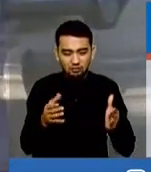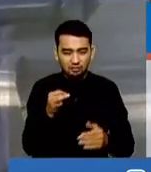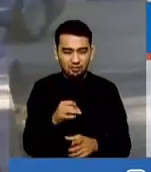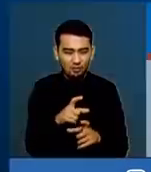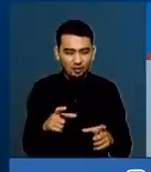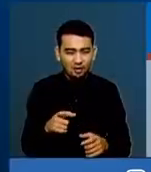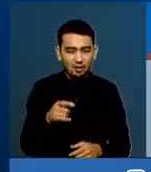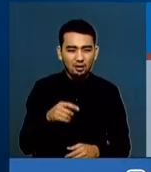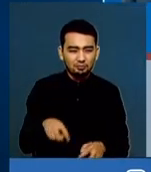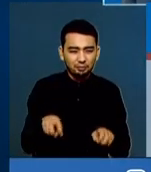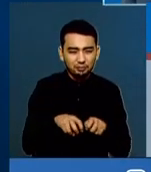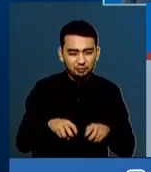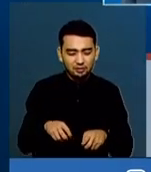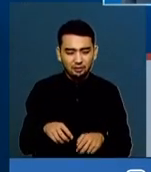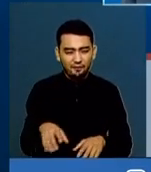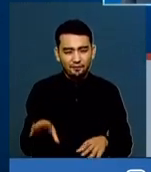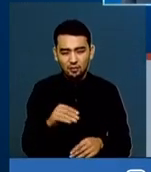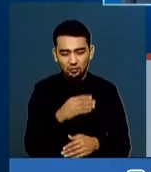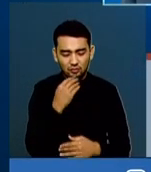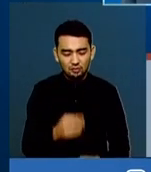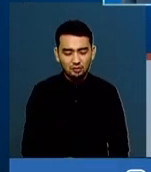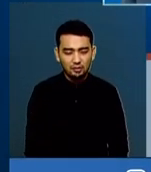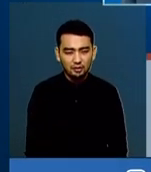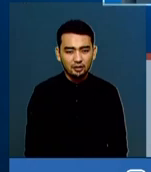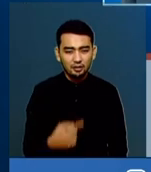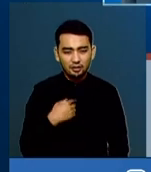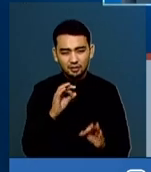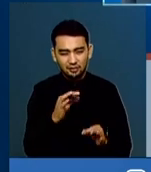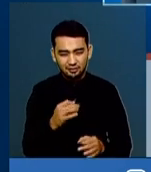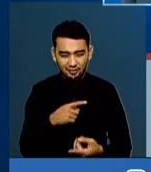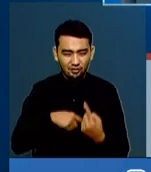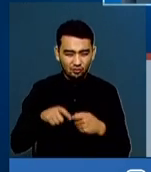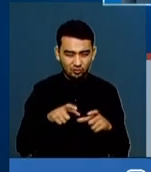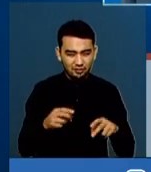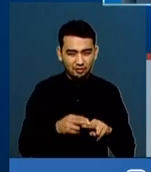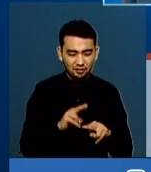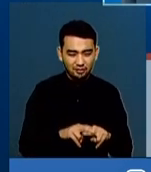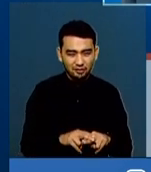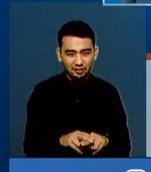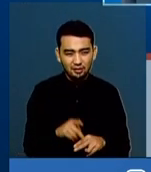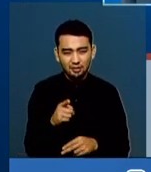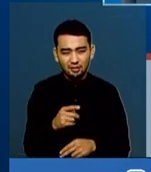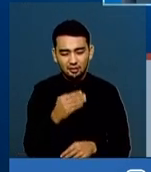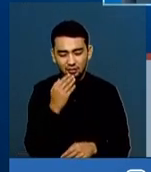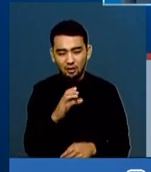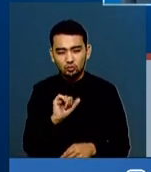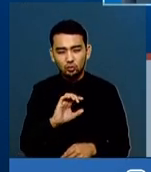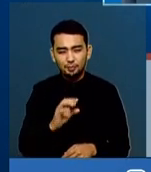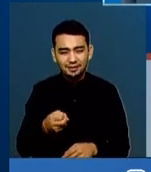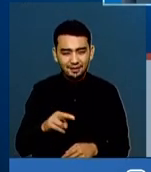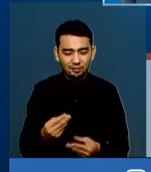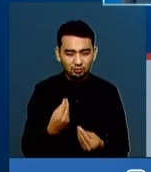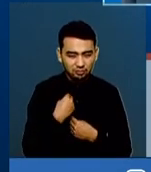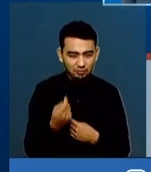не все. По рассказам наших моих коллег, я знаю о том, что у них недостаточно платят вот это субсидирование. Не